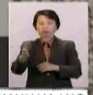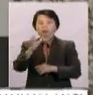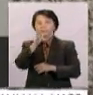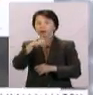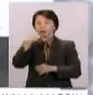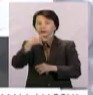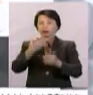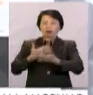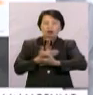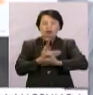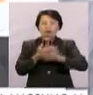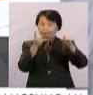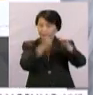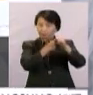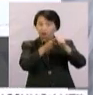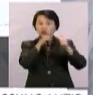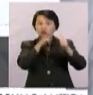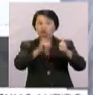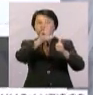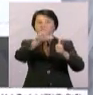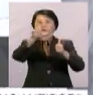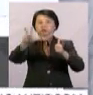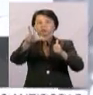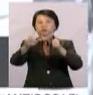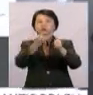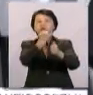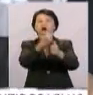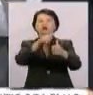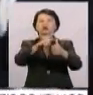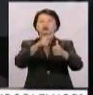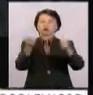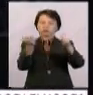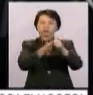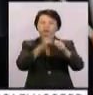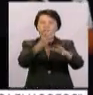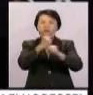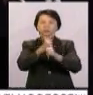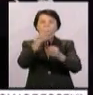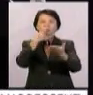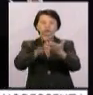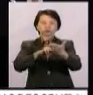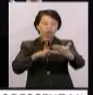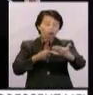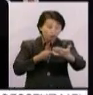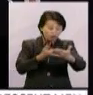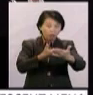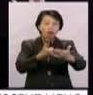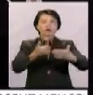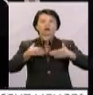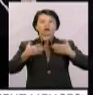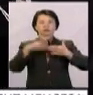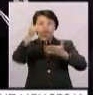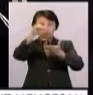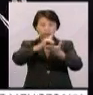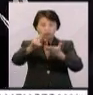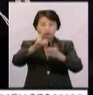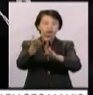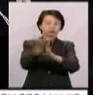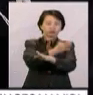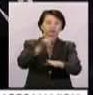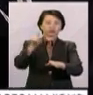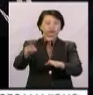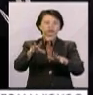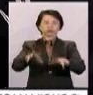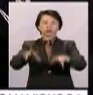anak sulungnya berusia 33 tahun merupakan yang pertama mendapat surat tawaran berkenaan seminggu sebelum dia